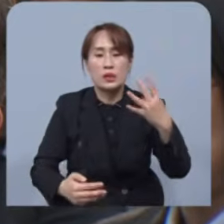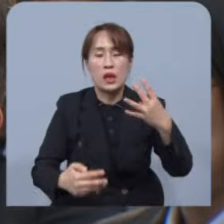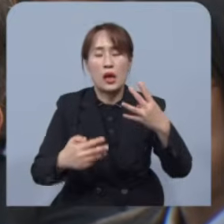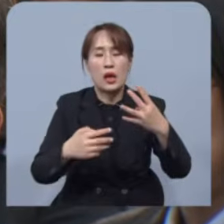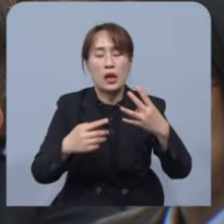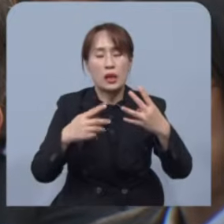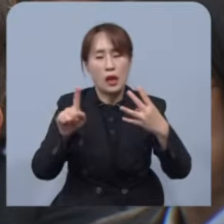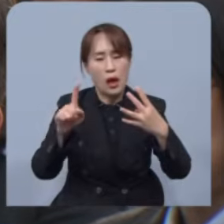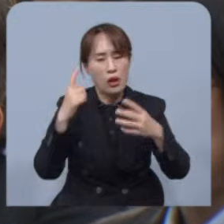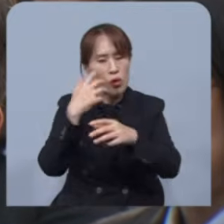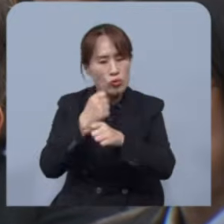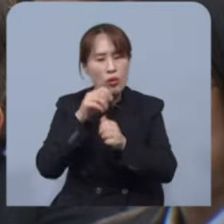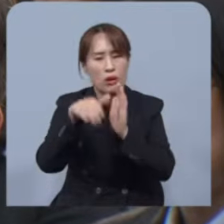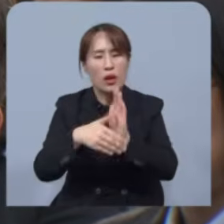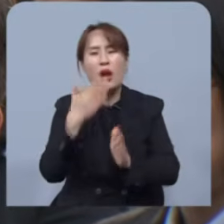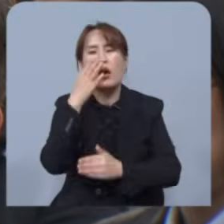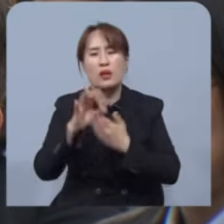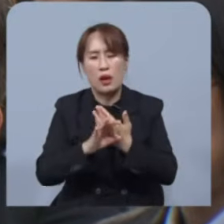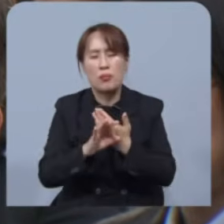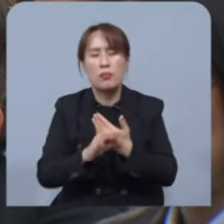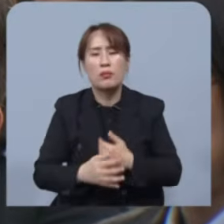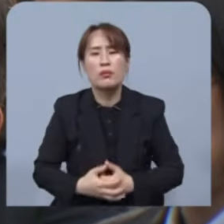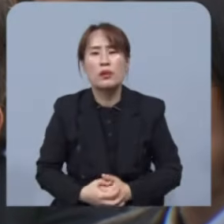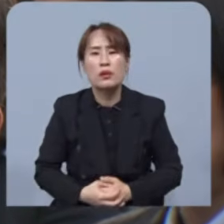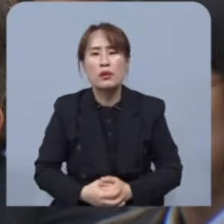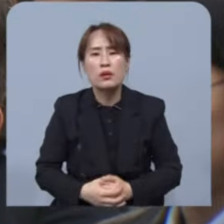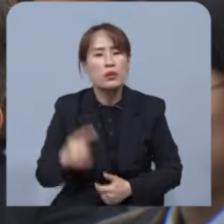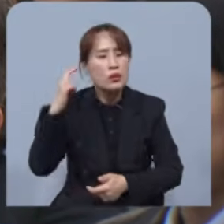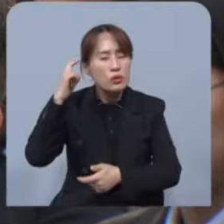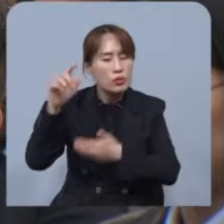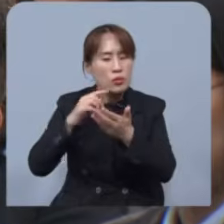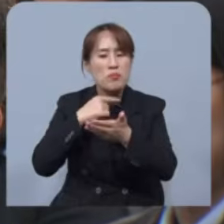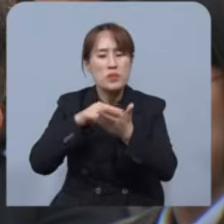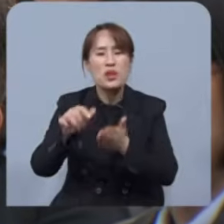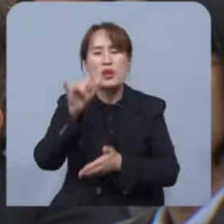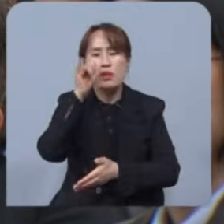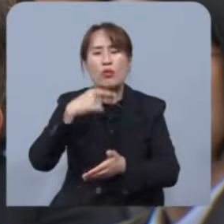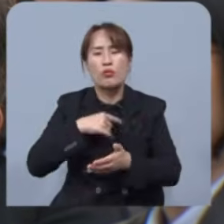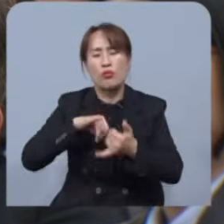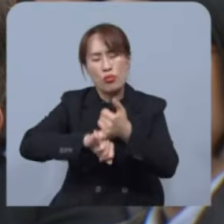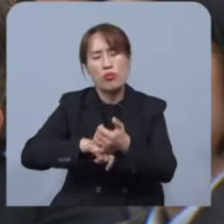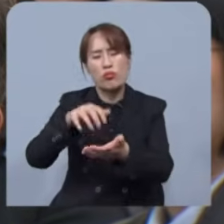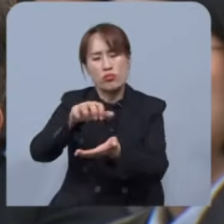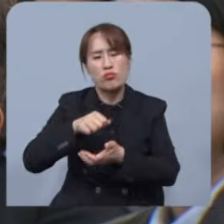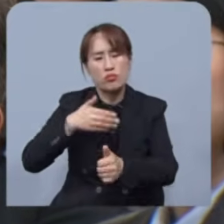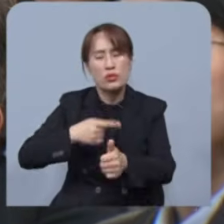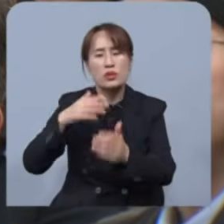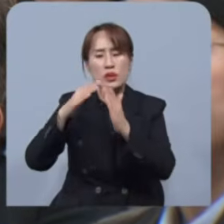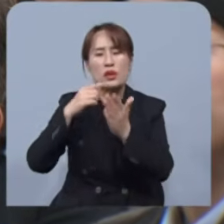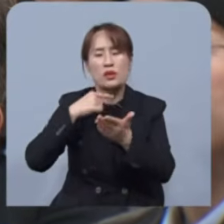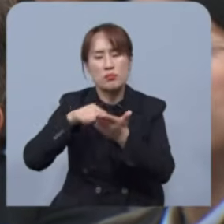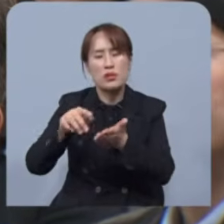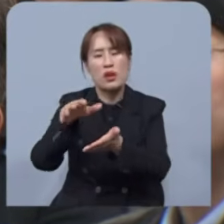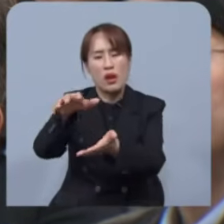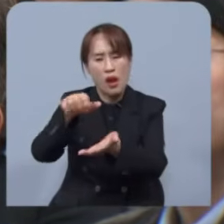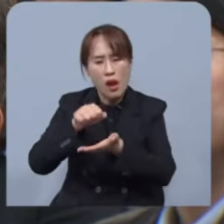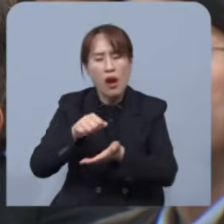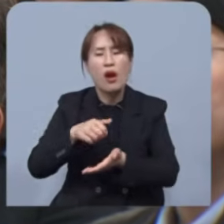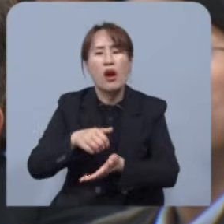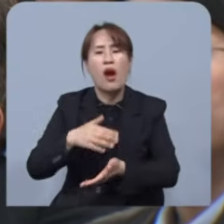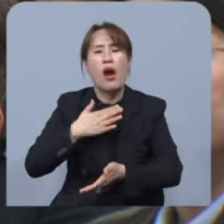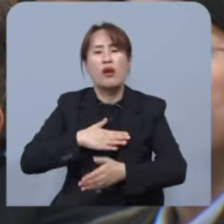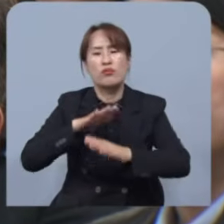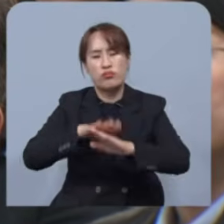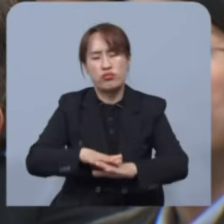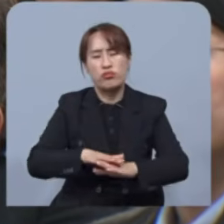때에도 가능하면 그런 이게 소음 피해도 있다, 그리고 재산 피해도 있다라는 것들을 좀